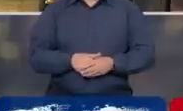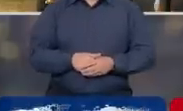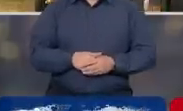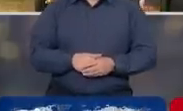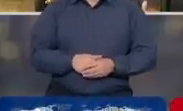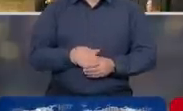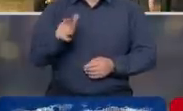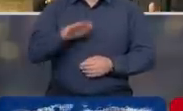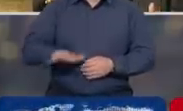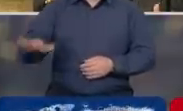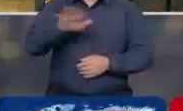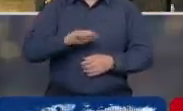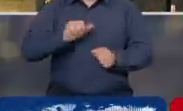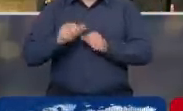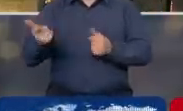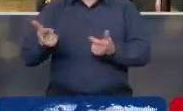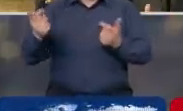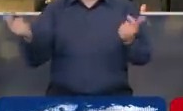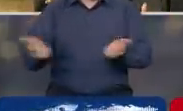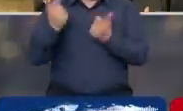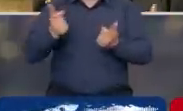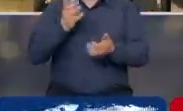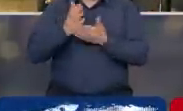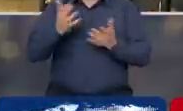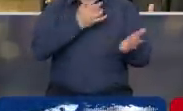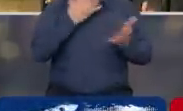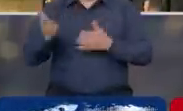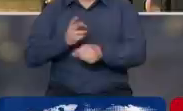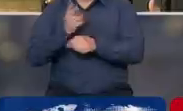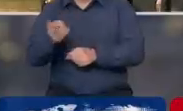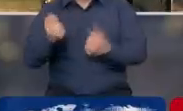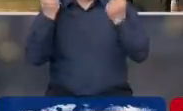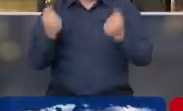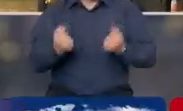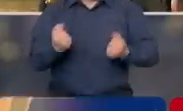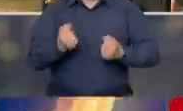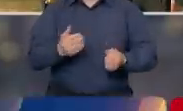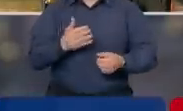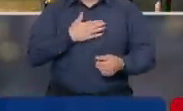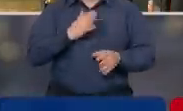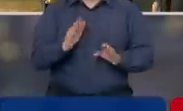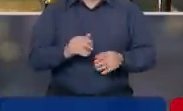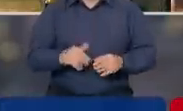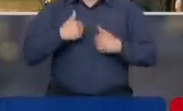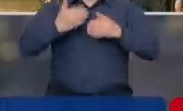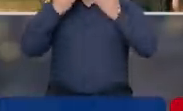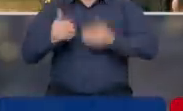jako te tereny zagrożone pożarem chciałbym podziękować za możliwość